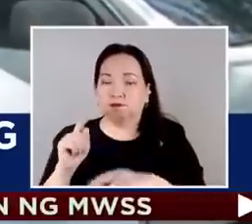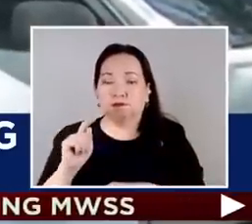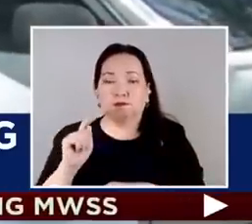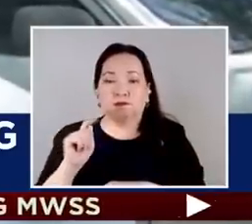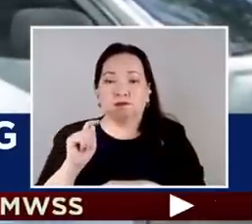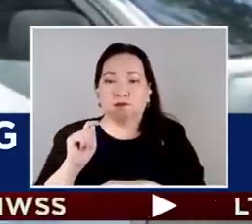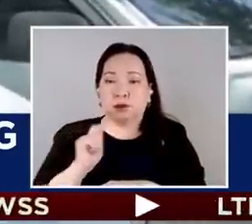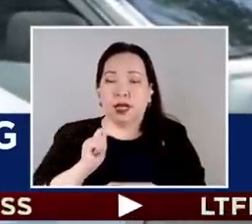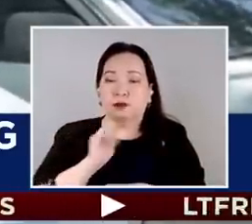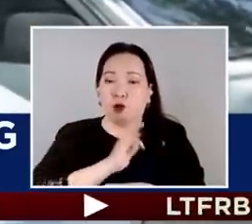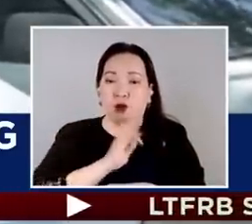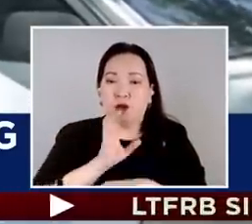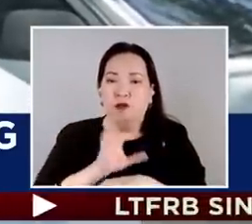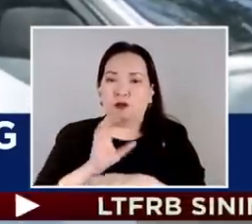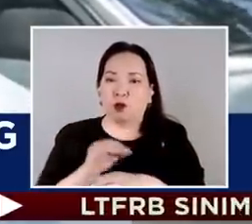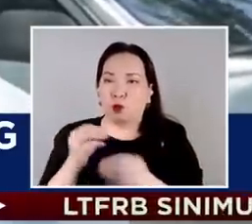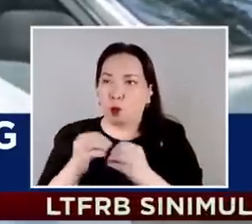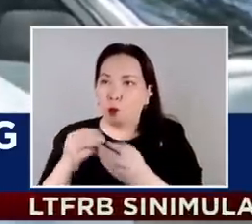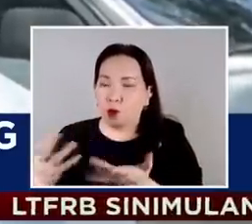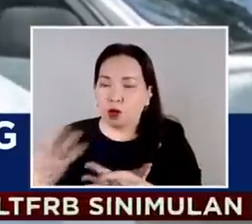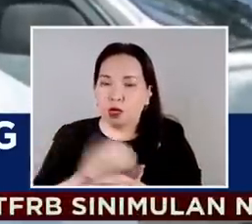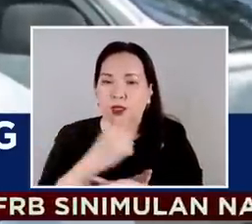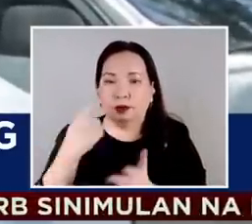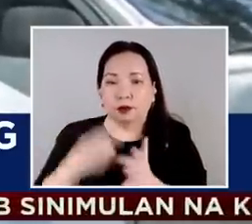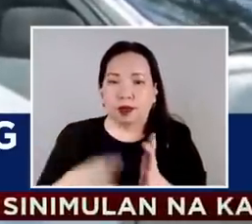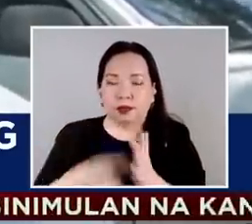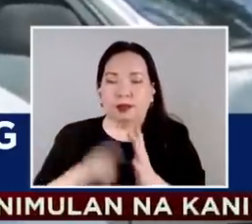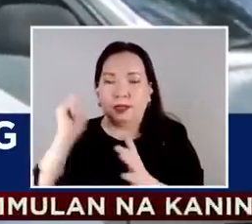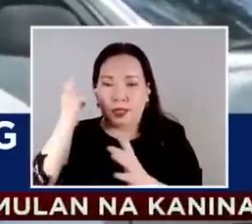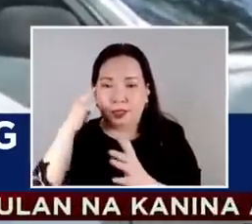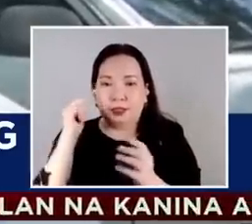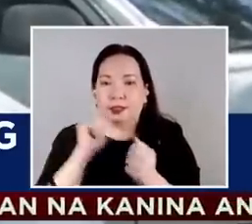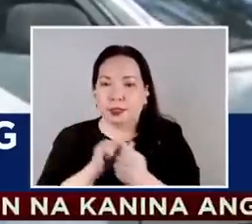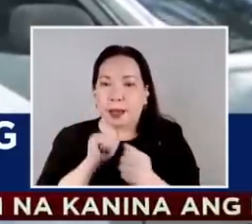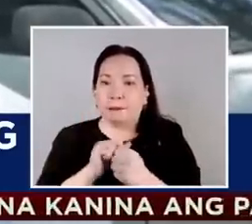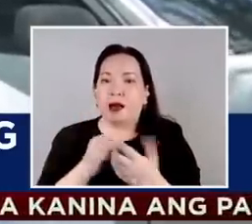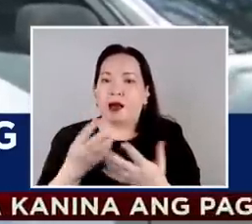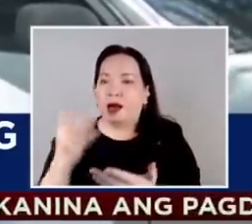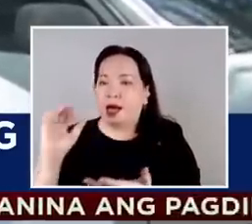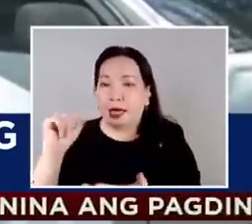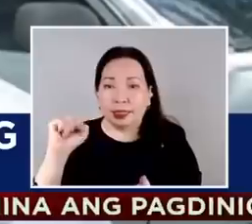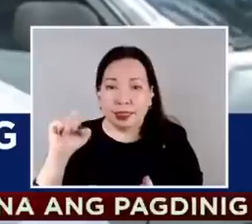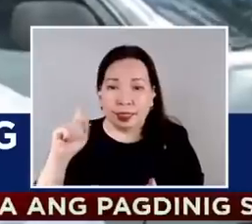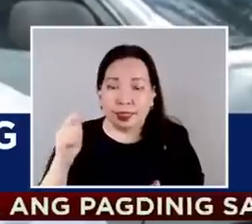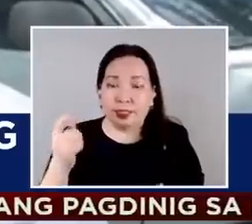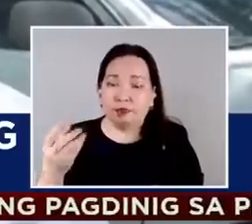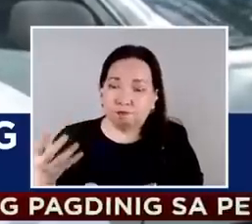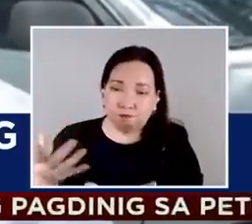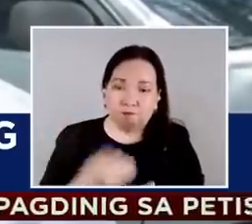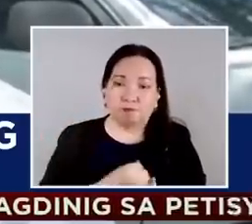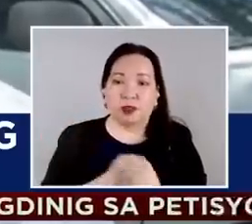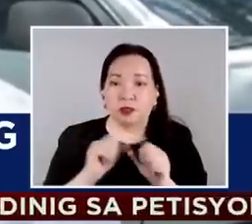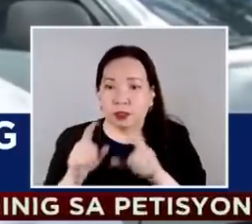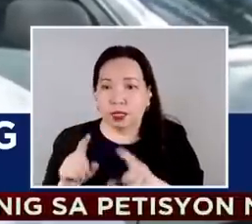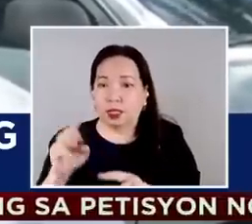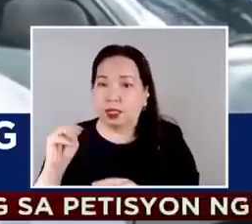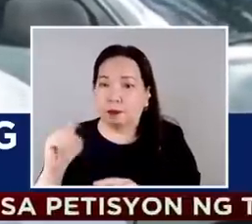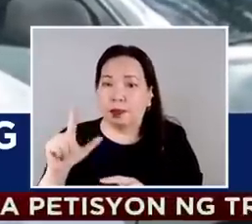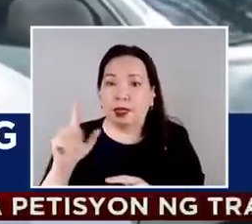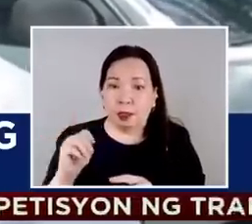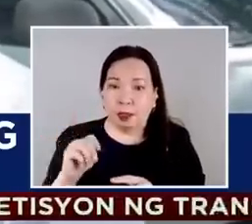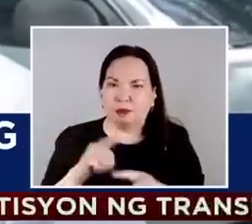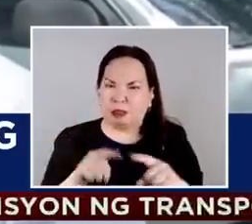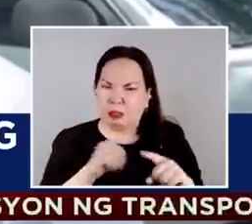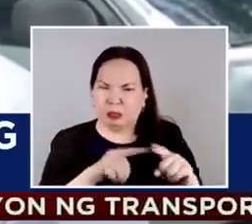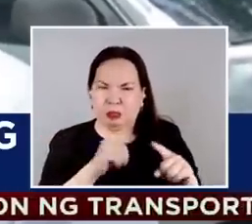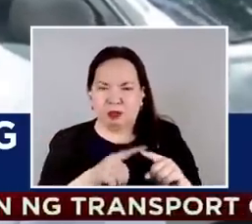koleksyon ng gobyerno, kabilang ang assets recovery and direct selling, multi-level marketing, and investment scams.